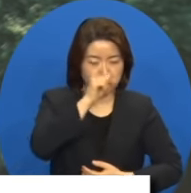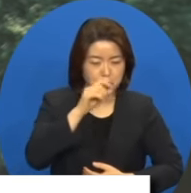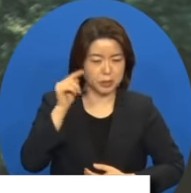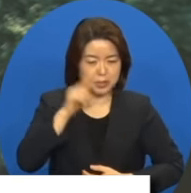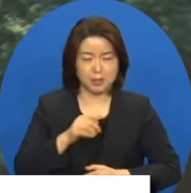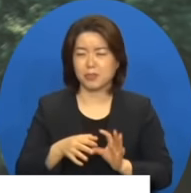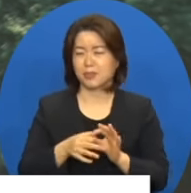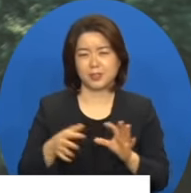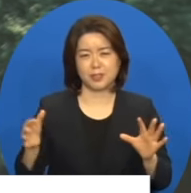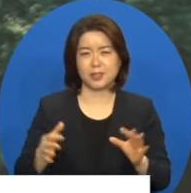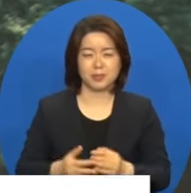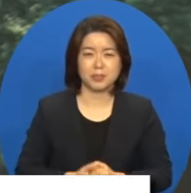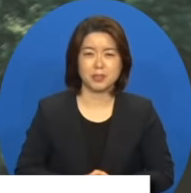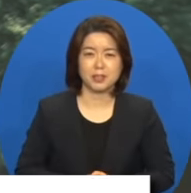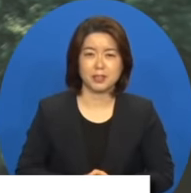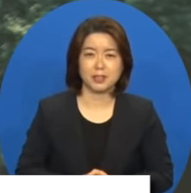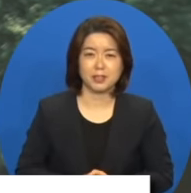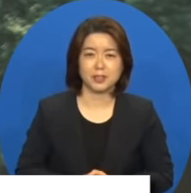상관이 없습니다.